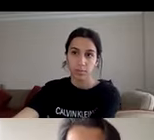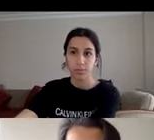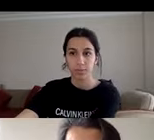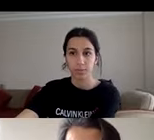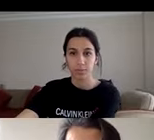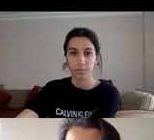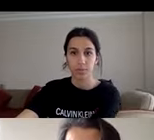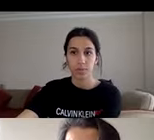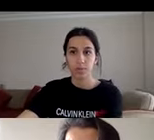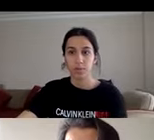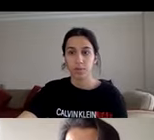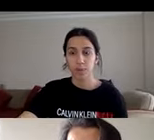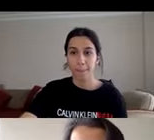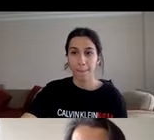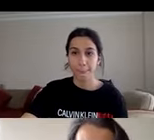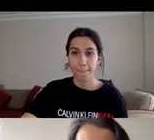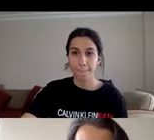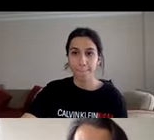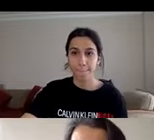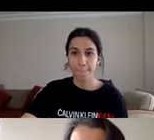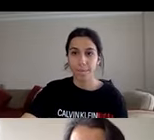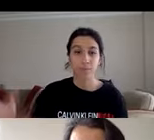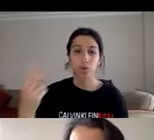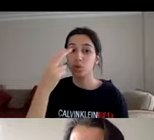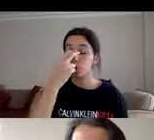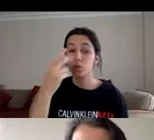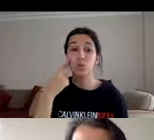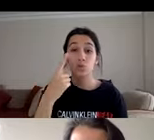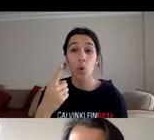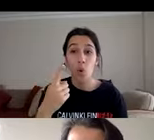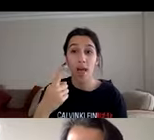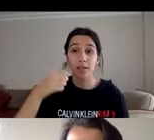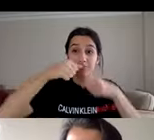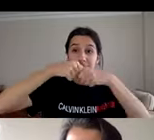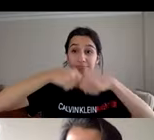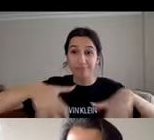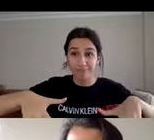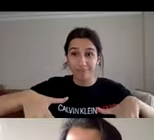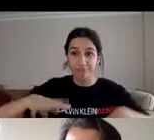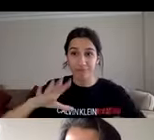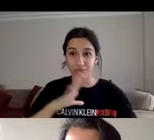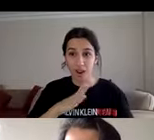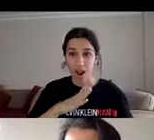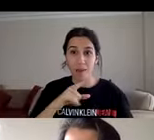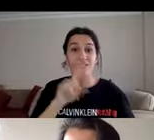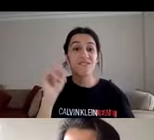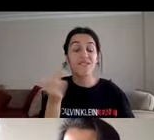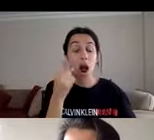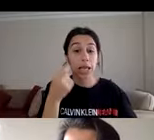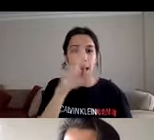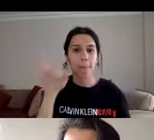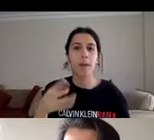Bugün artık mesela görme engelli kategorisinde alt kırılımların olduğunu farkındayız. Buradaki farkındalık da arttı. Bu